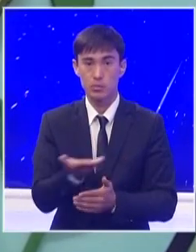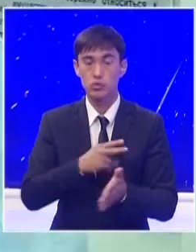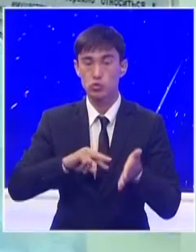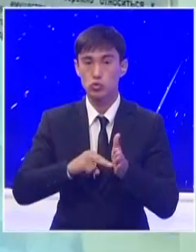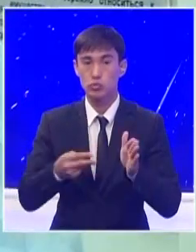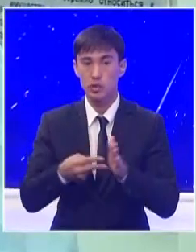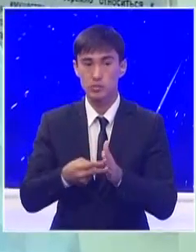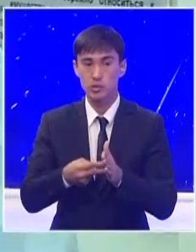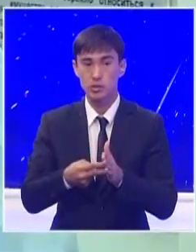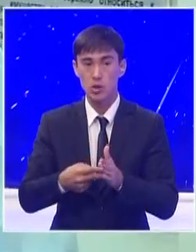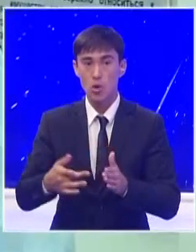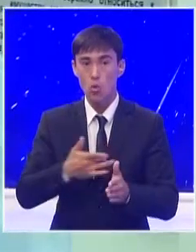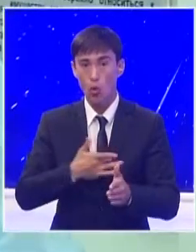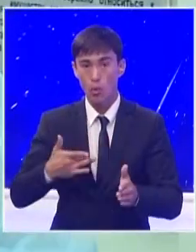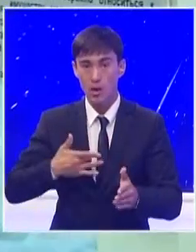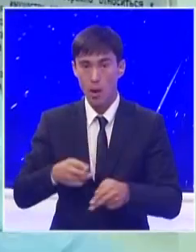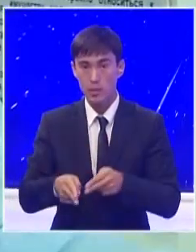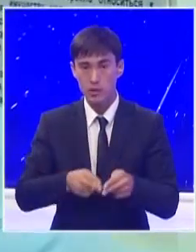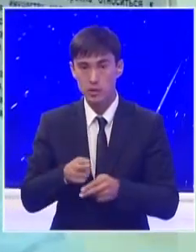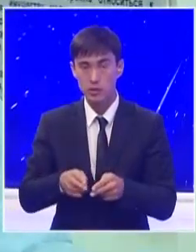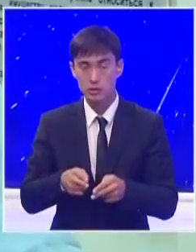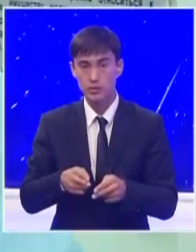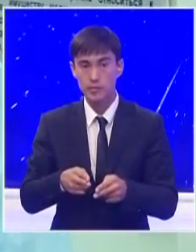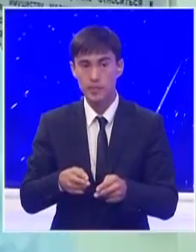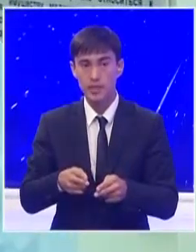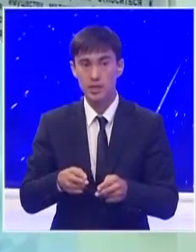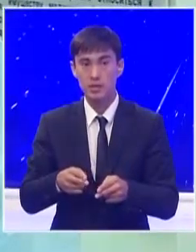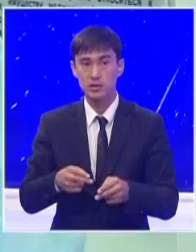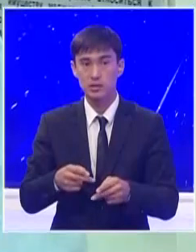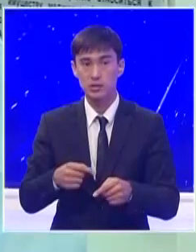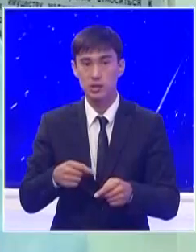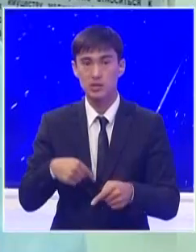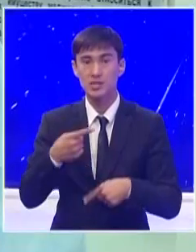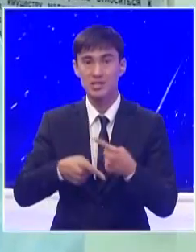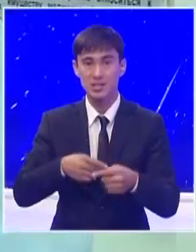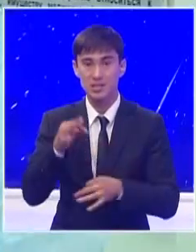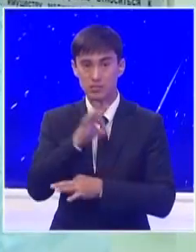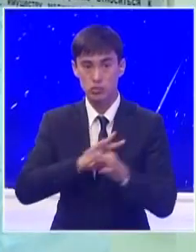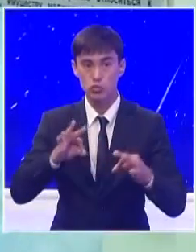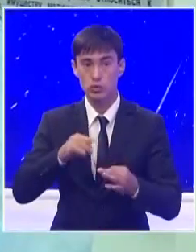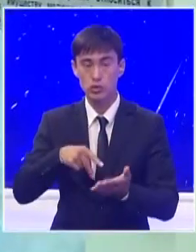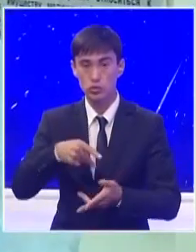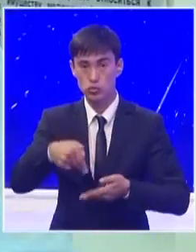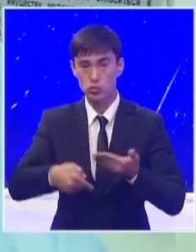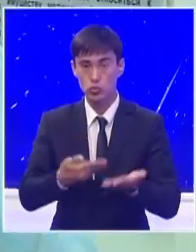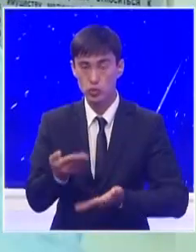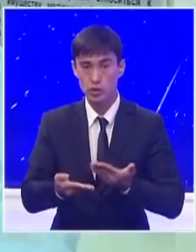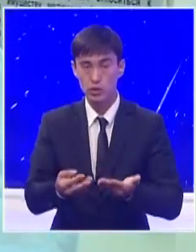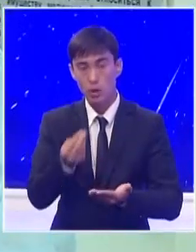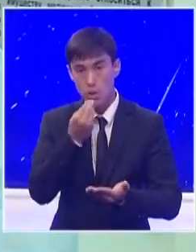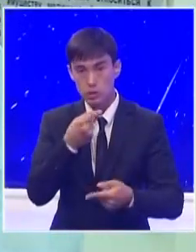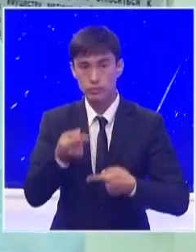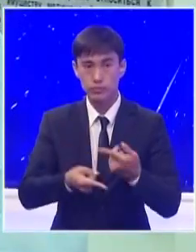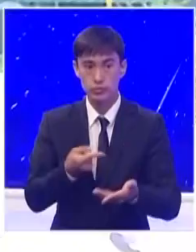жоспарымыз ол өкпеге операция жасаған соң ертең бала уже отделенде жүру керек. Қанымға тамақ ішіп жүру керек. Сол